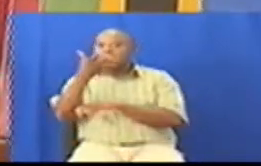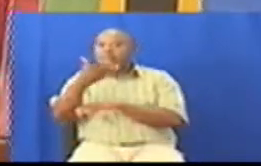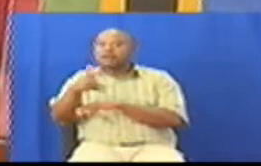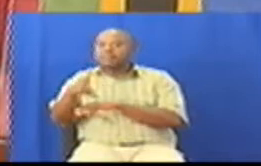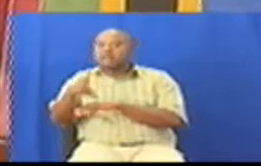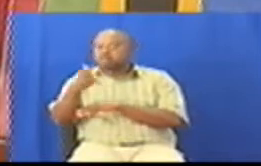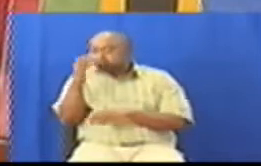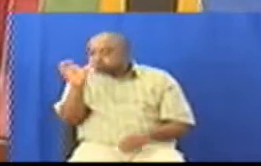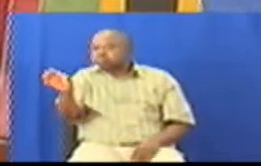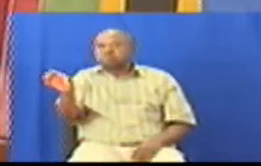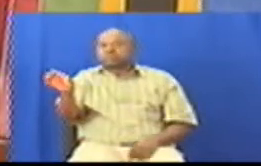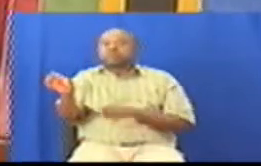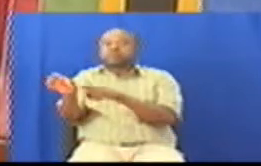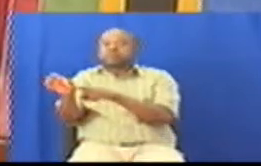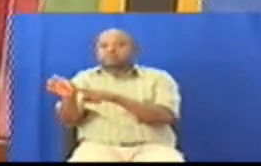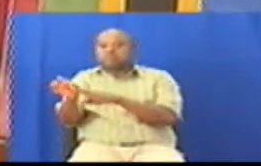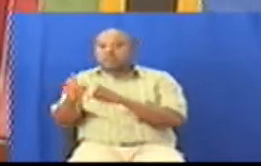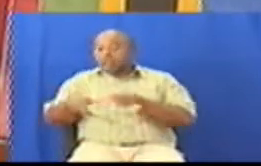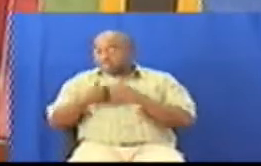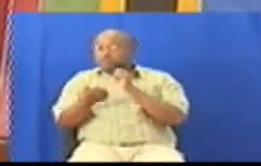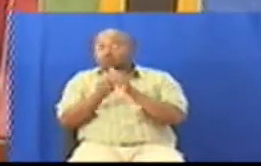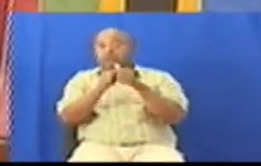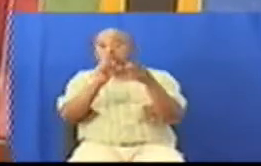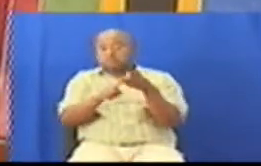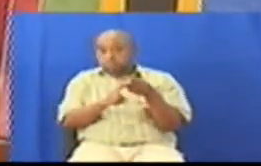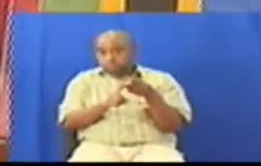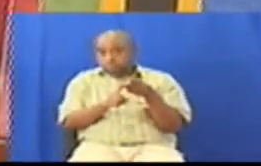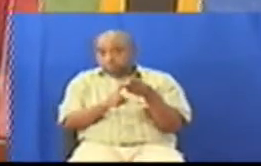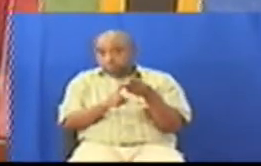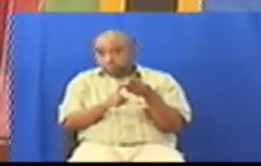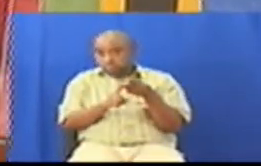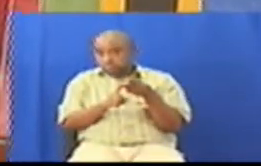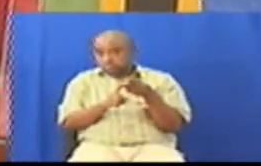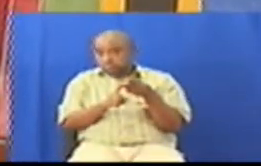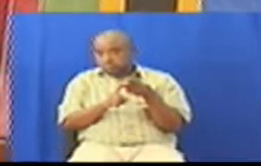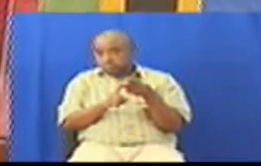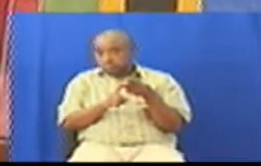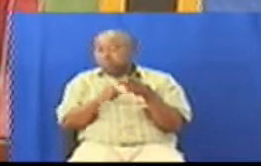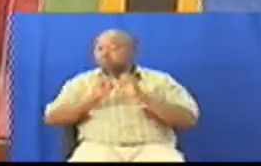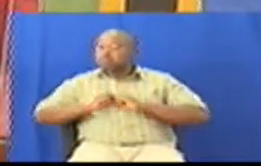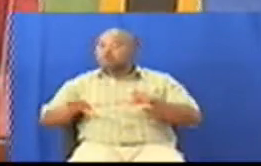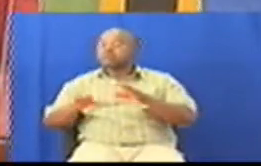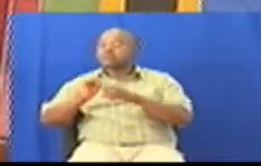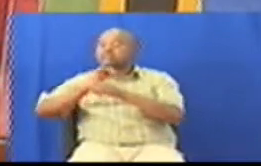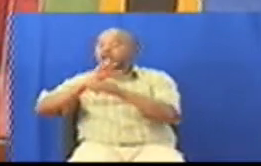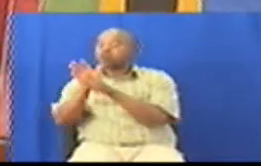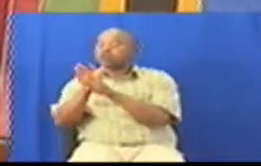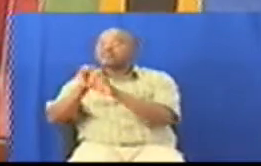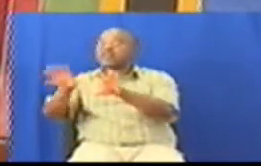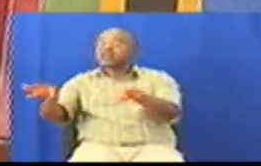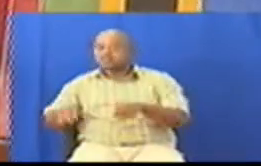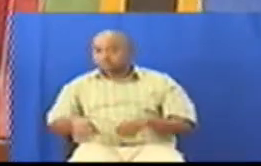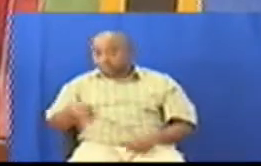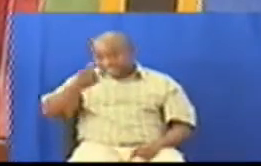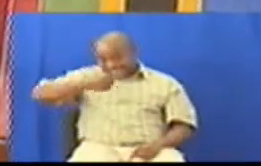kwenye mdomo yatakokuwa yamedondokea. Lakini la pili, kwa hiyo tuna katika kuwa maambukizi haya, yoyote kati